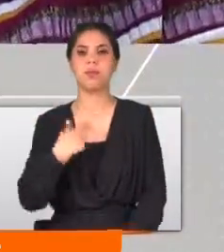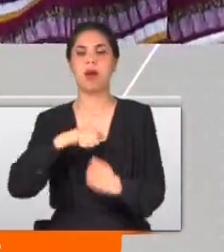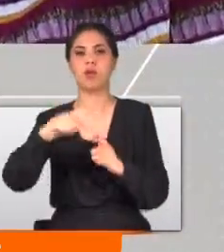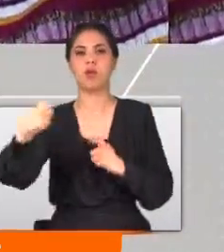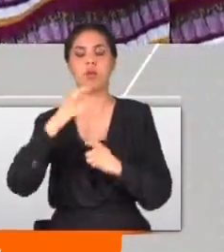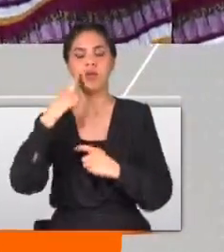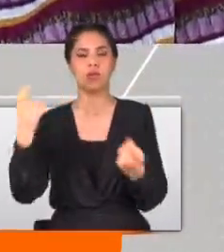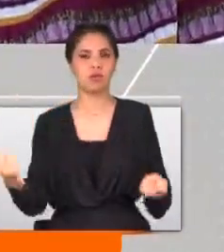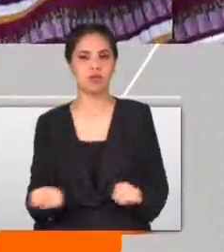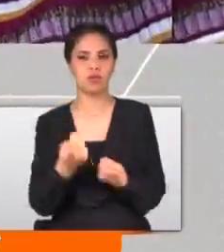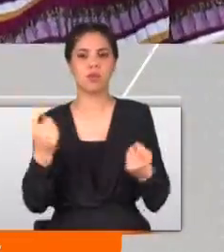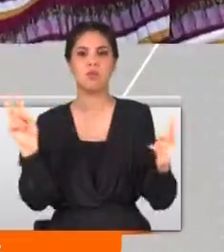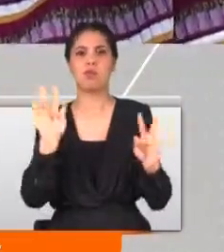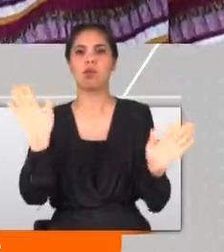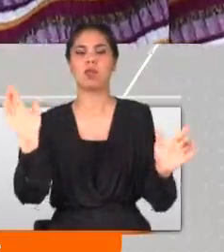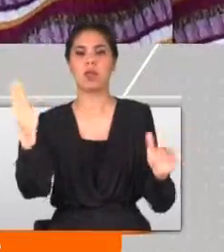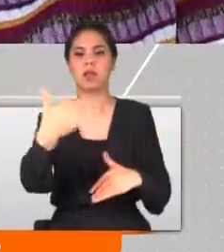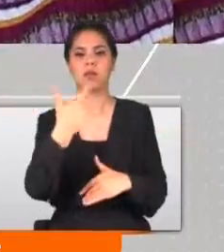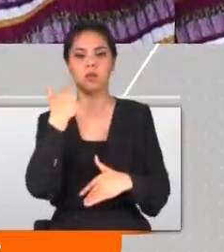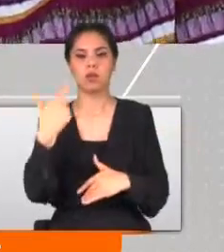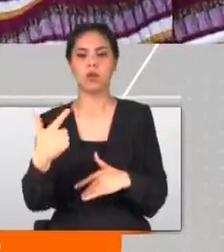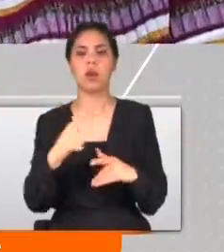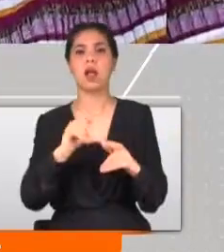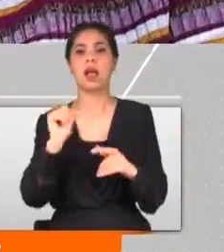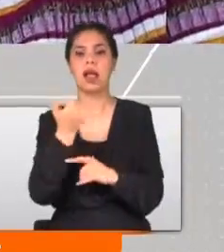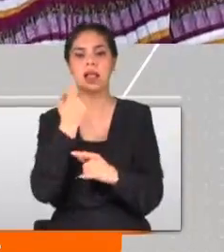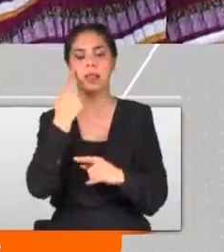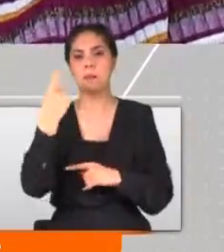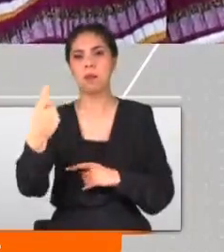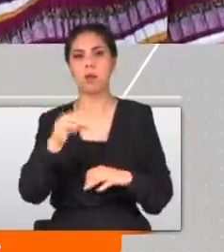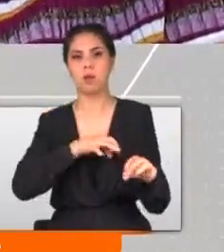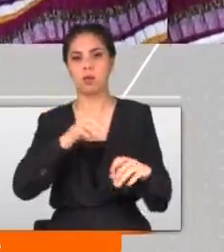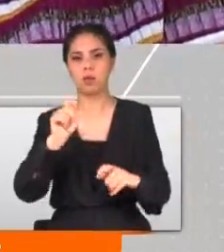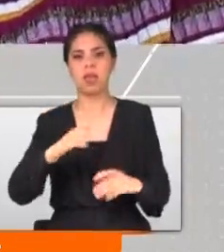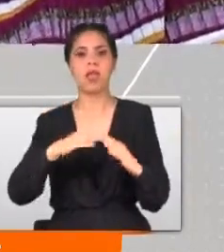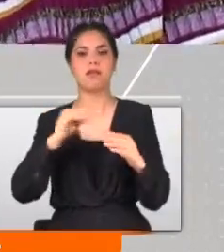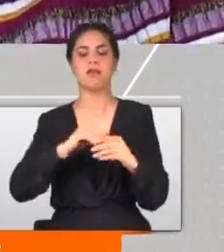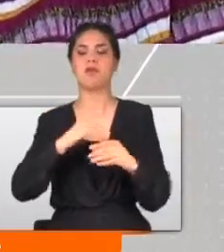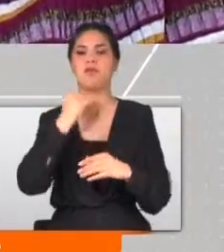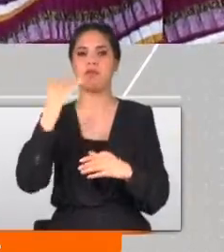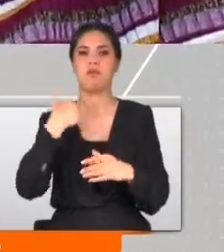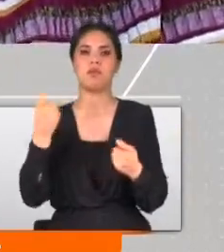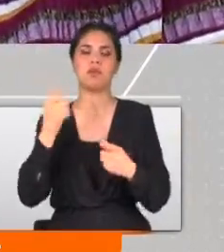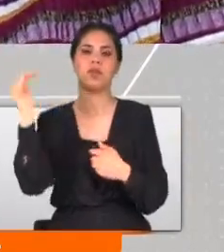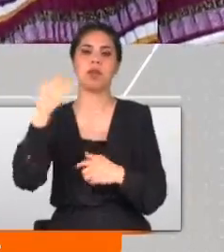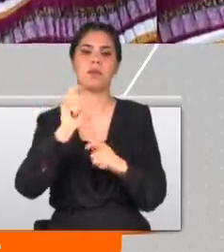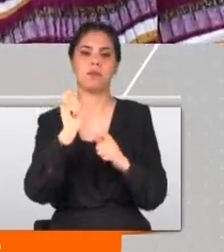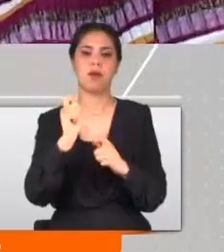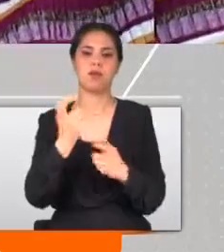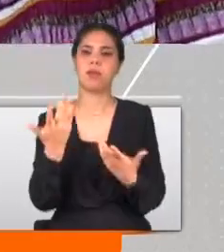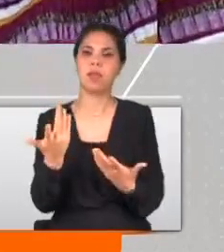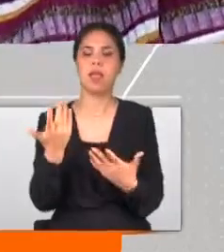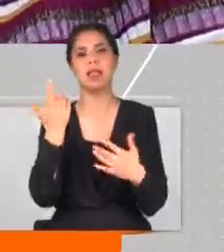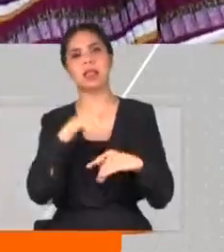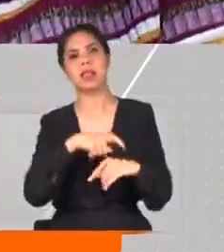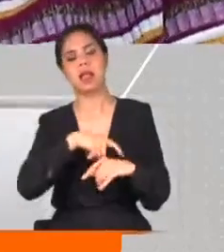çalışıyorum. Modelhanede kalite güvenciyim. Bu da hani evde olmuyor. Yani işe gelmek zorundayım. Anne olabilir,